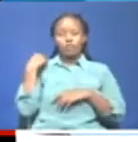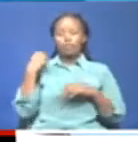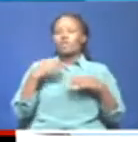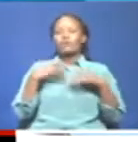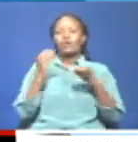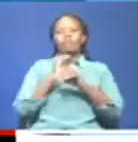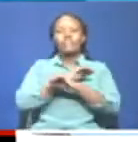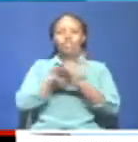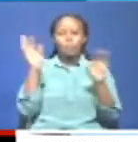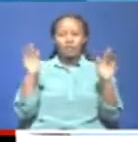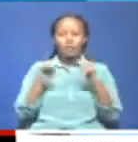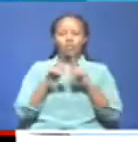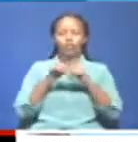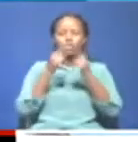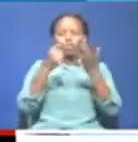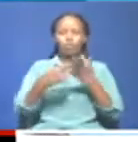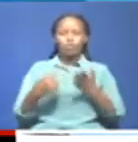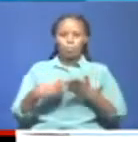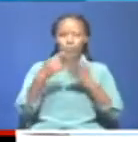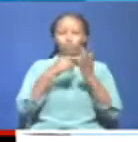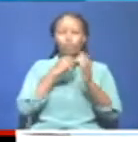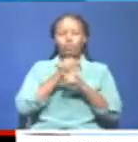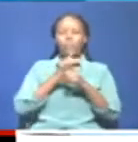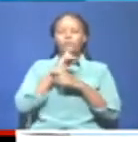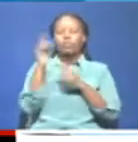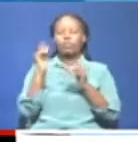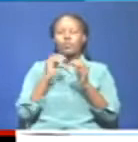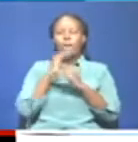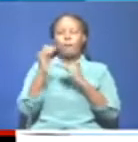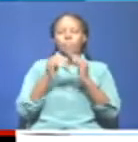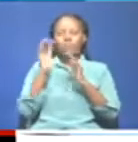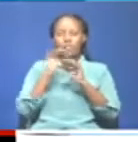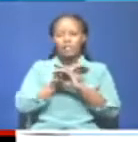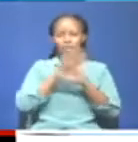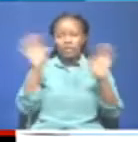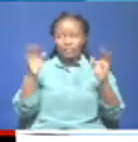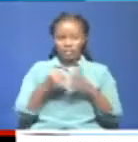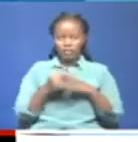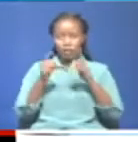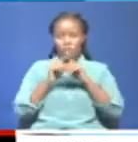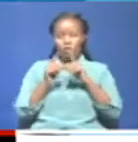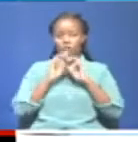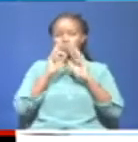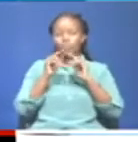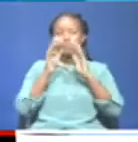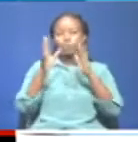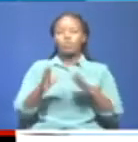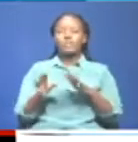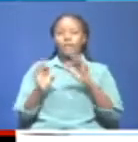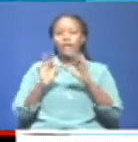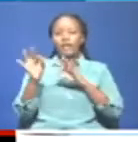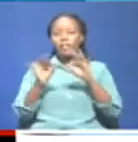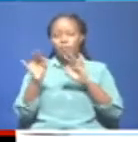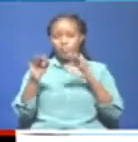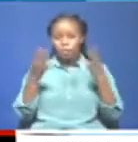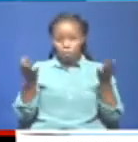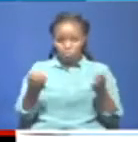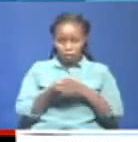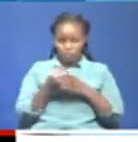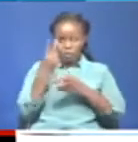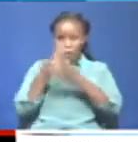na majadiliano ili kufanikisha shughuli hiyo. Na jinsi ripota wetu Ann Mburu anavyotuarifu, pande hizo